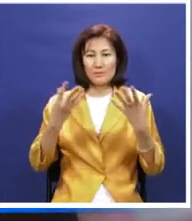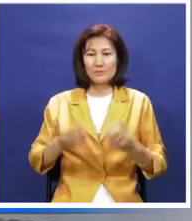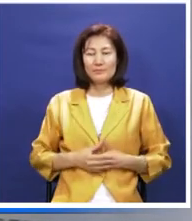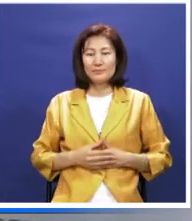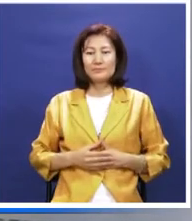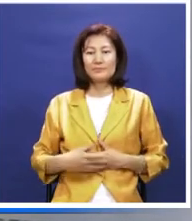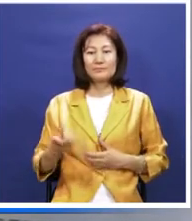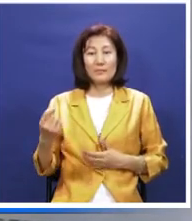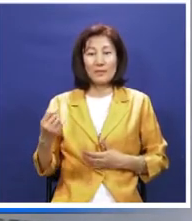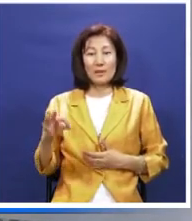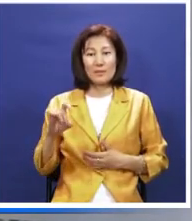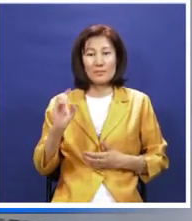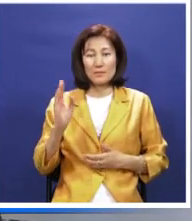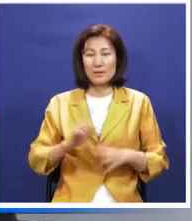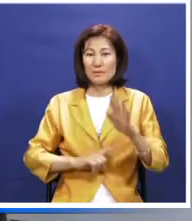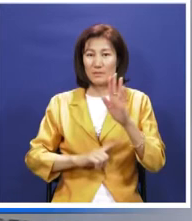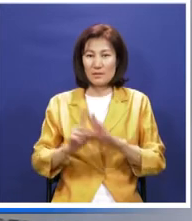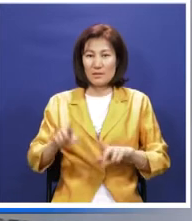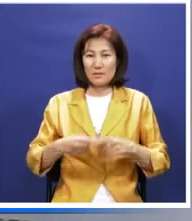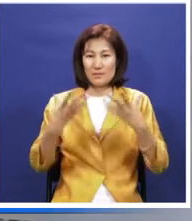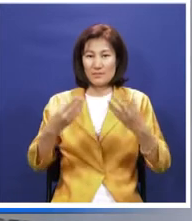Сонымен аз жиналыстан шығып келдік. Бұлар